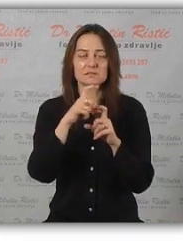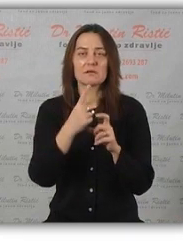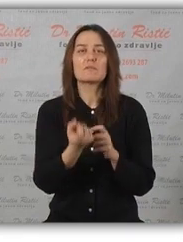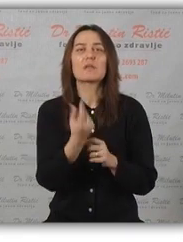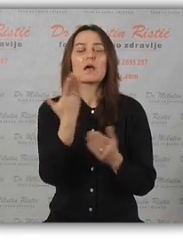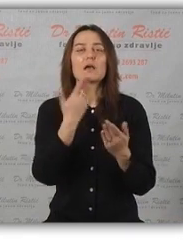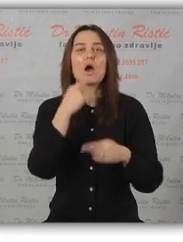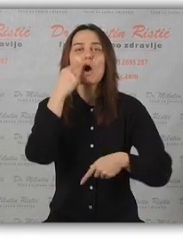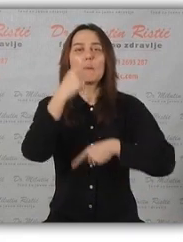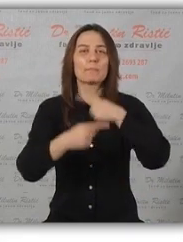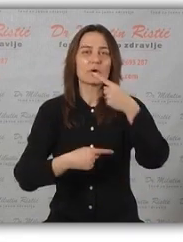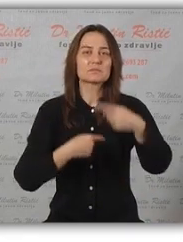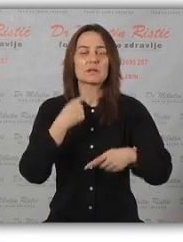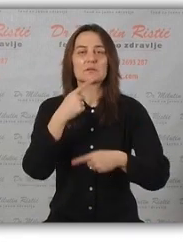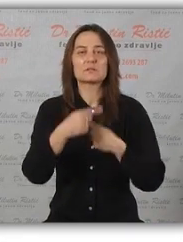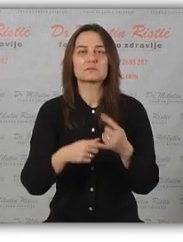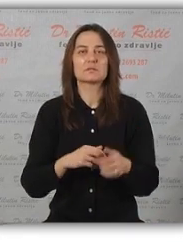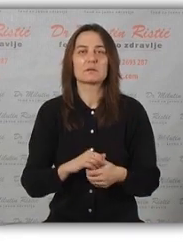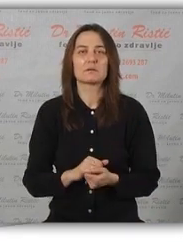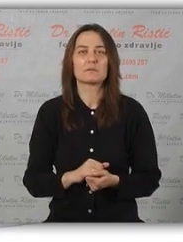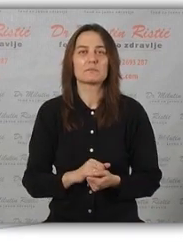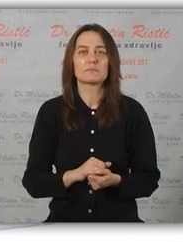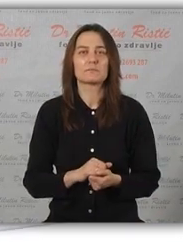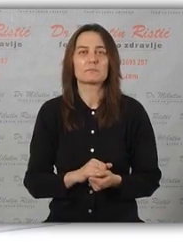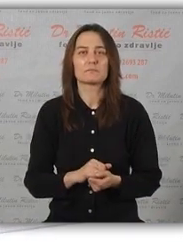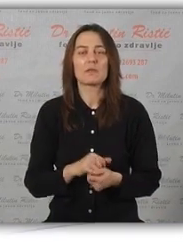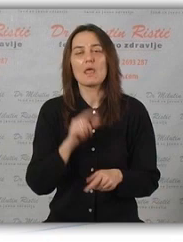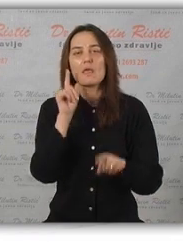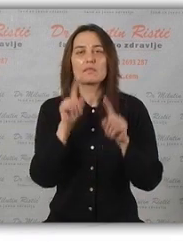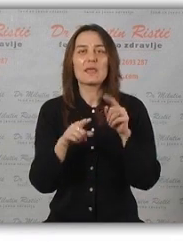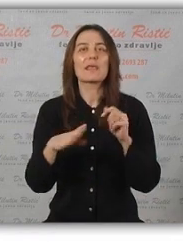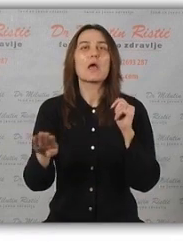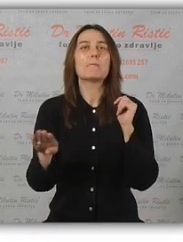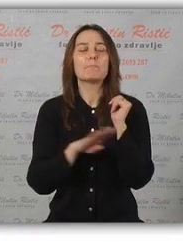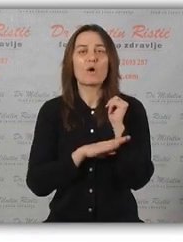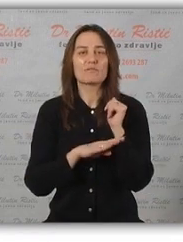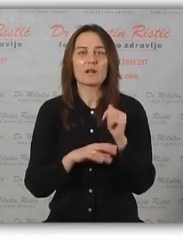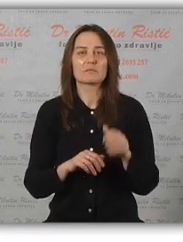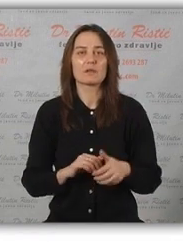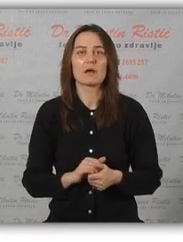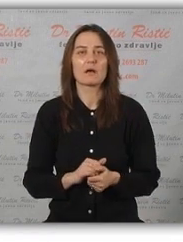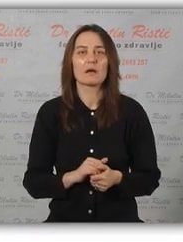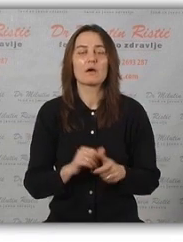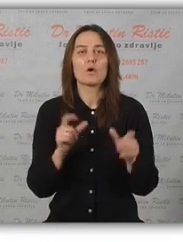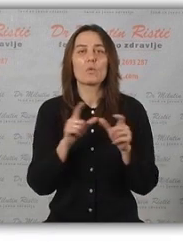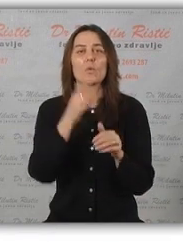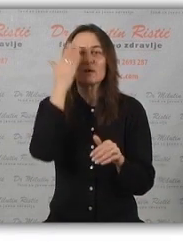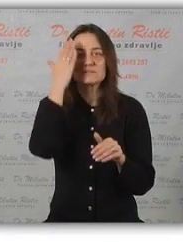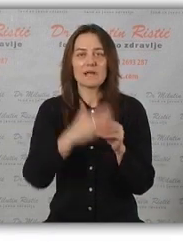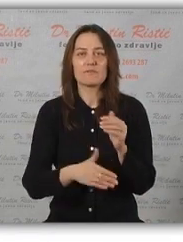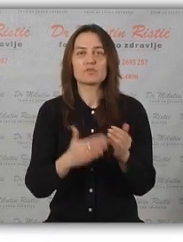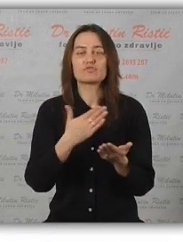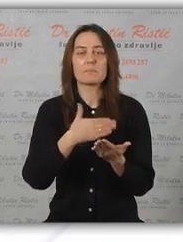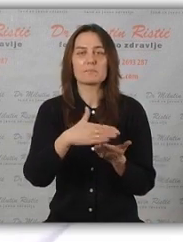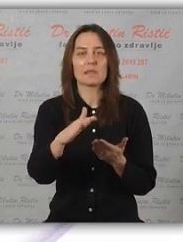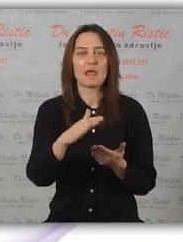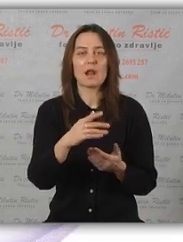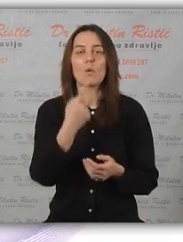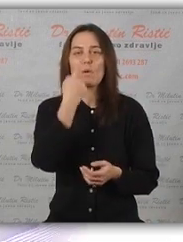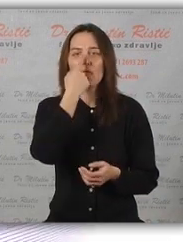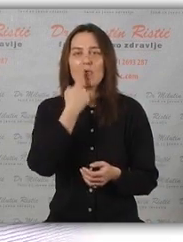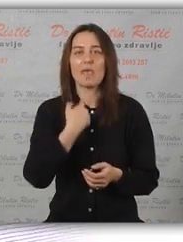koji nastaje kao posljedica znači nekih povreda u završnom